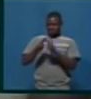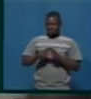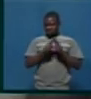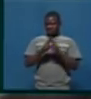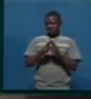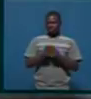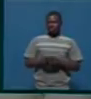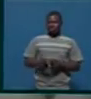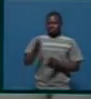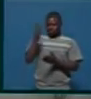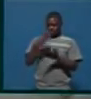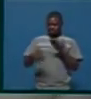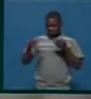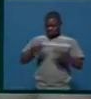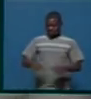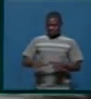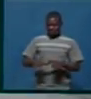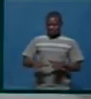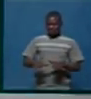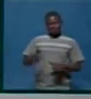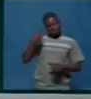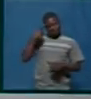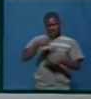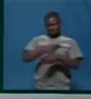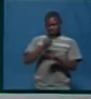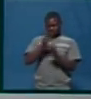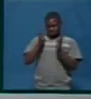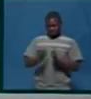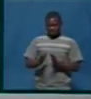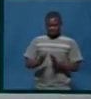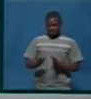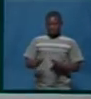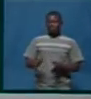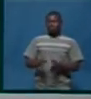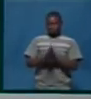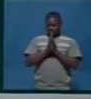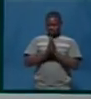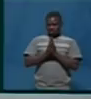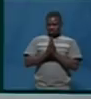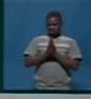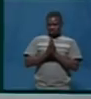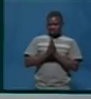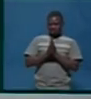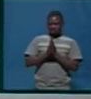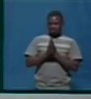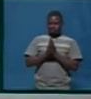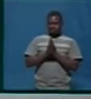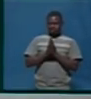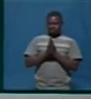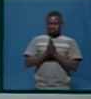qui va rester pour les producteurs, je vais demander aux sociétés cotonnières et les banques de